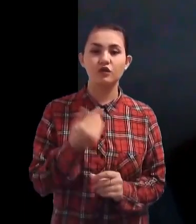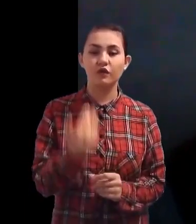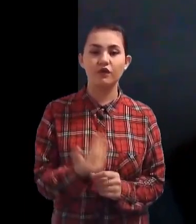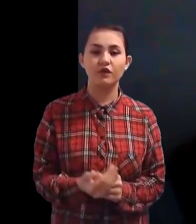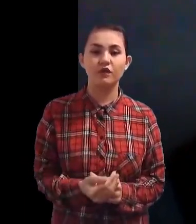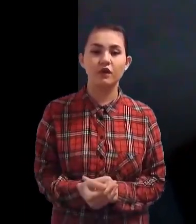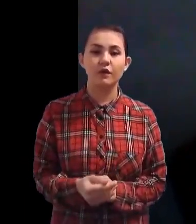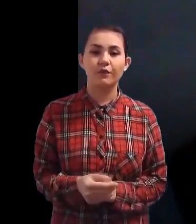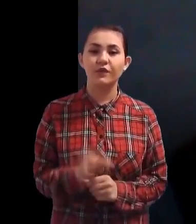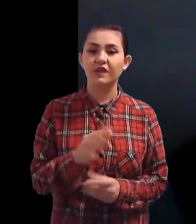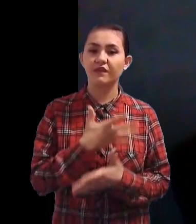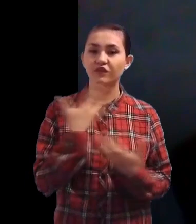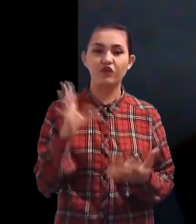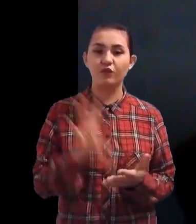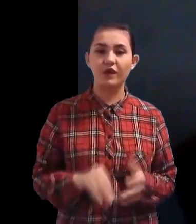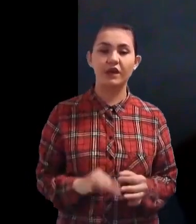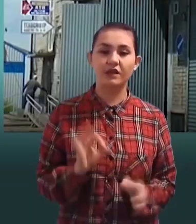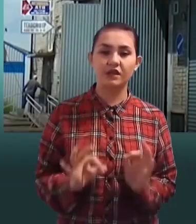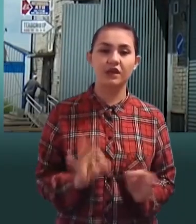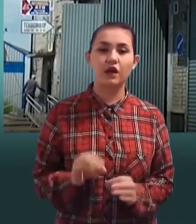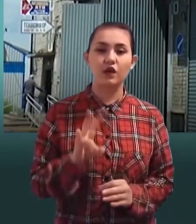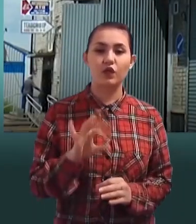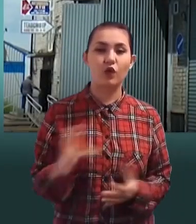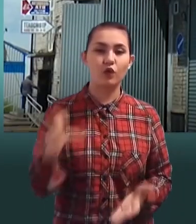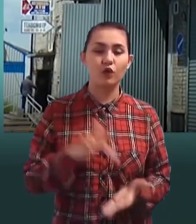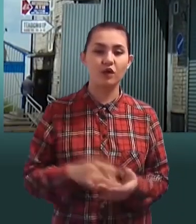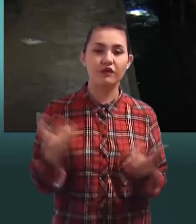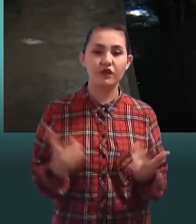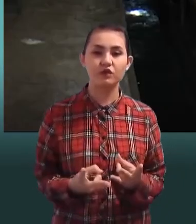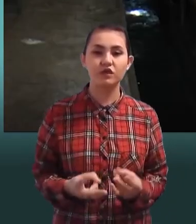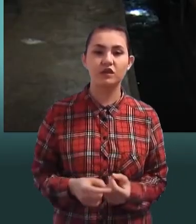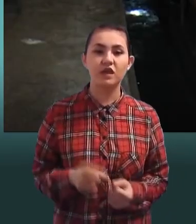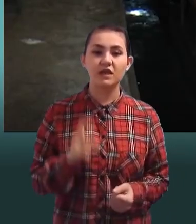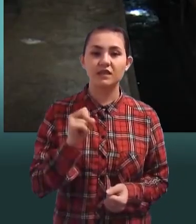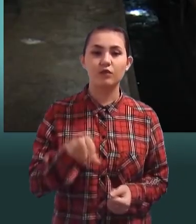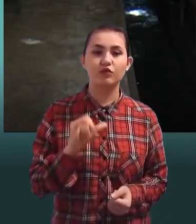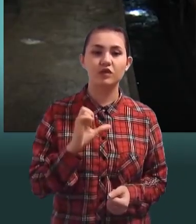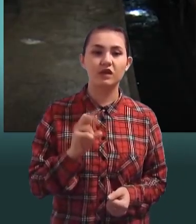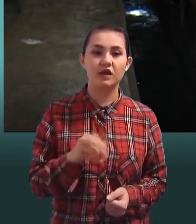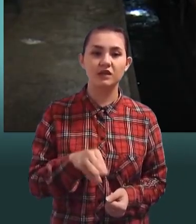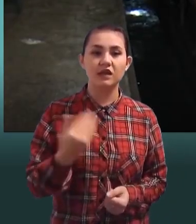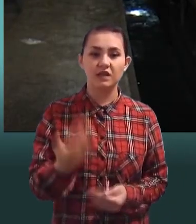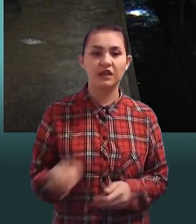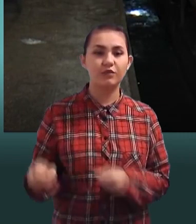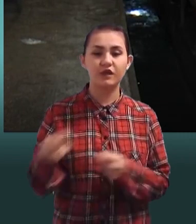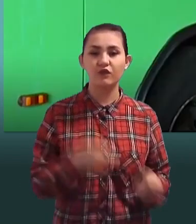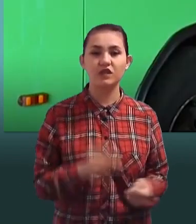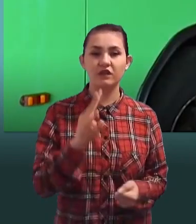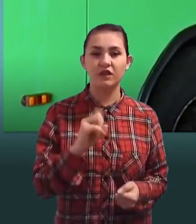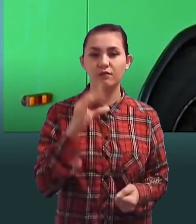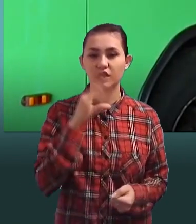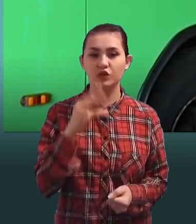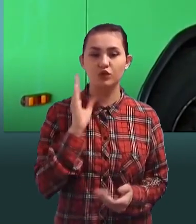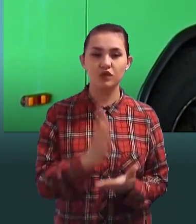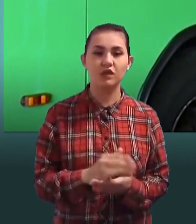например, с этим не все в порядке. Но при этом город вынужден запускать таких перевозчиков на маршруты.